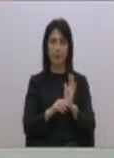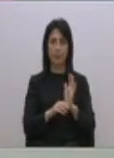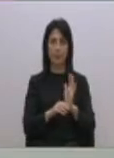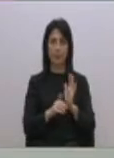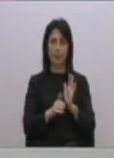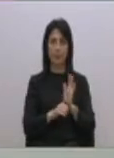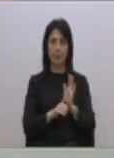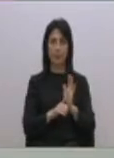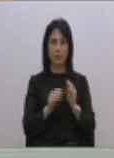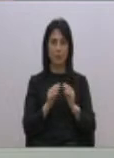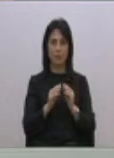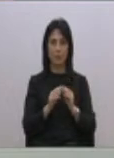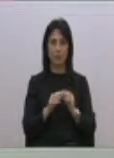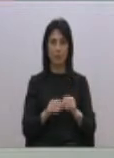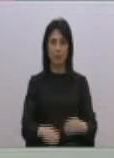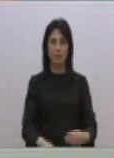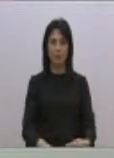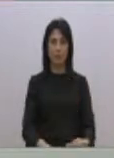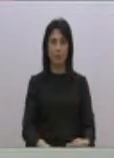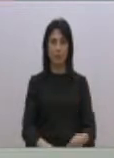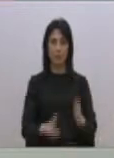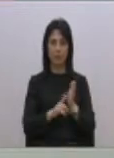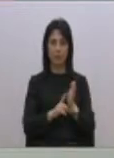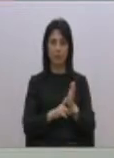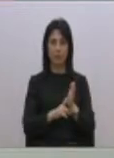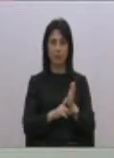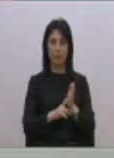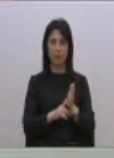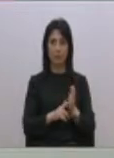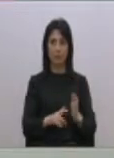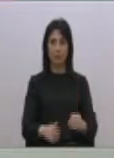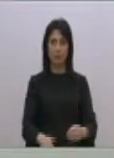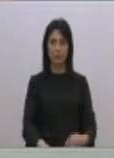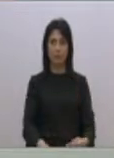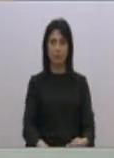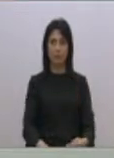Mehute muhlis, arare și nișura. Meșude, arare și.